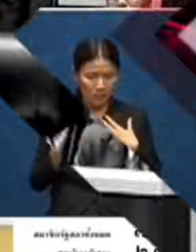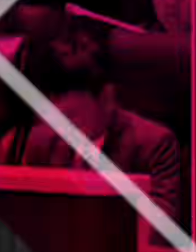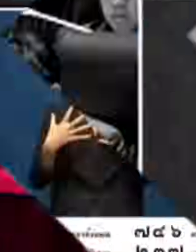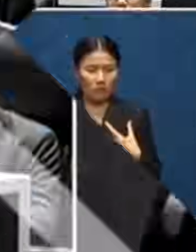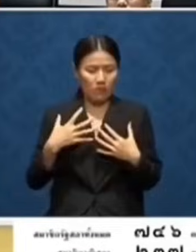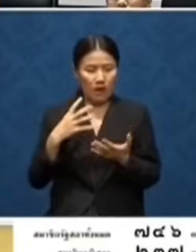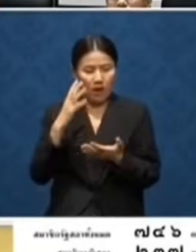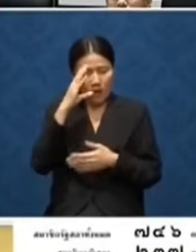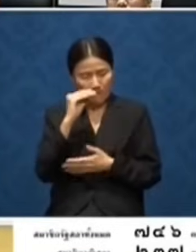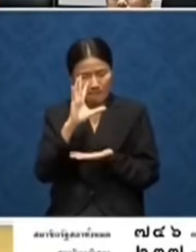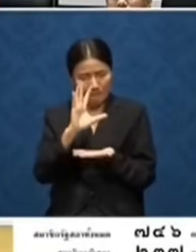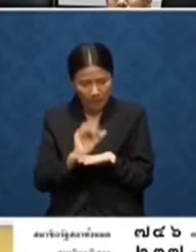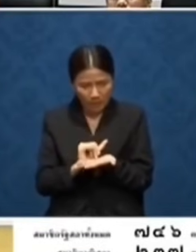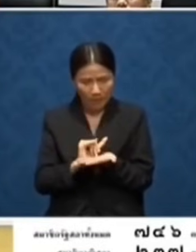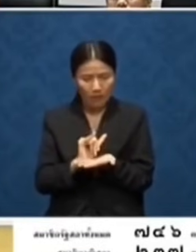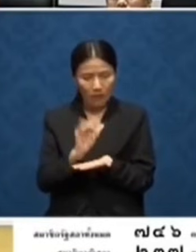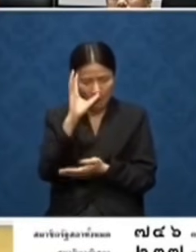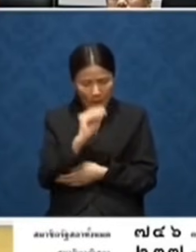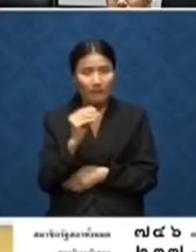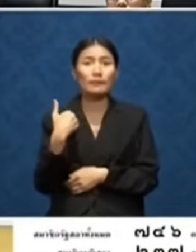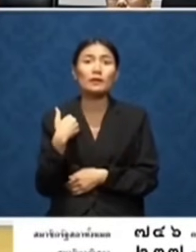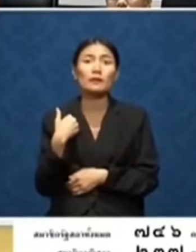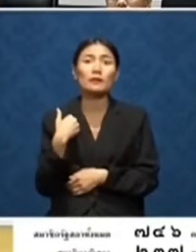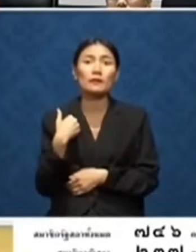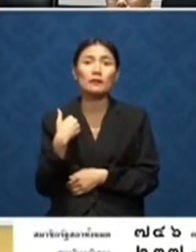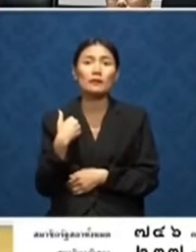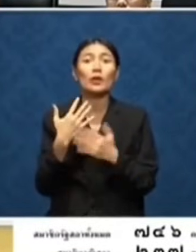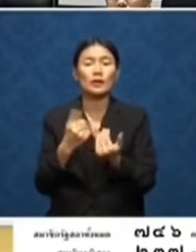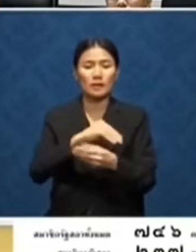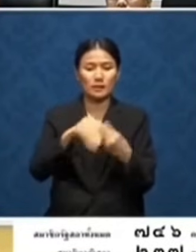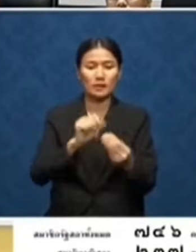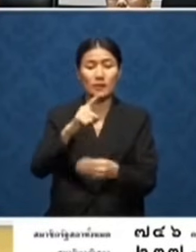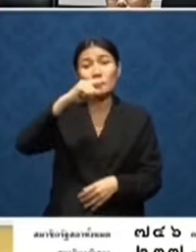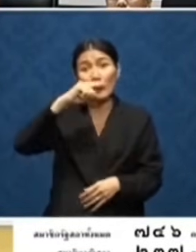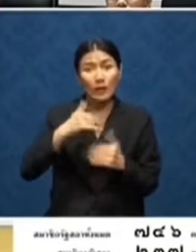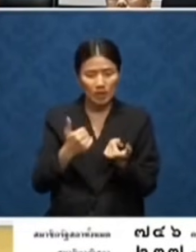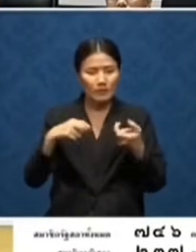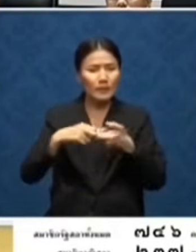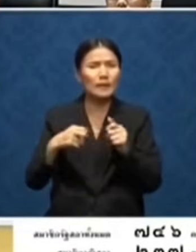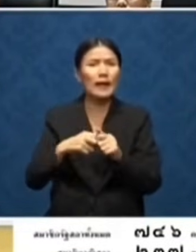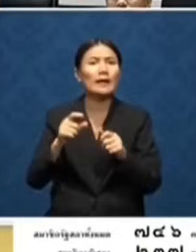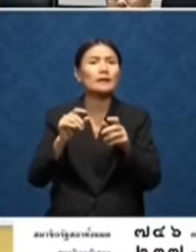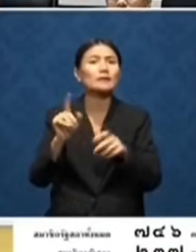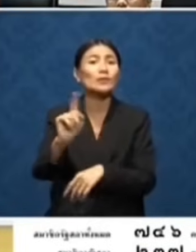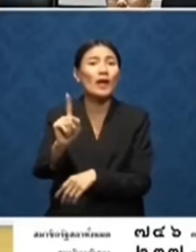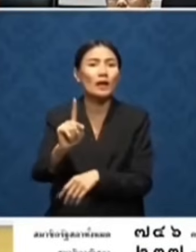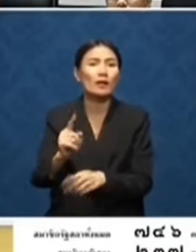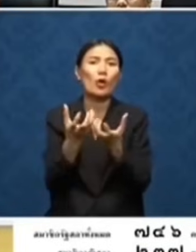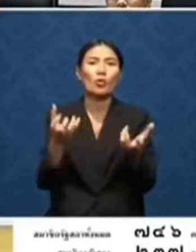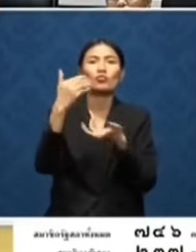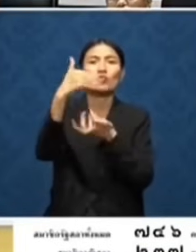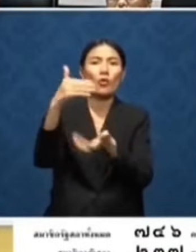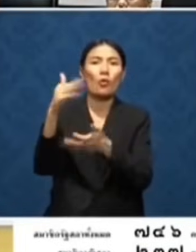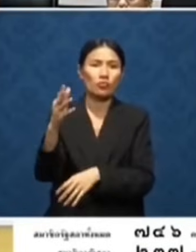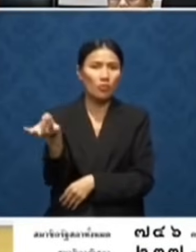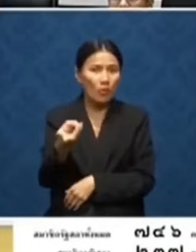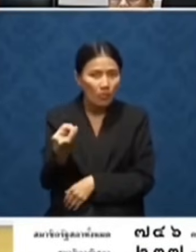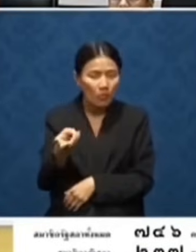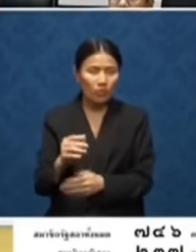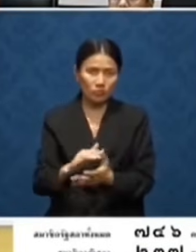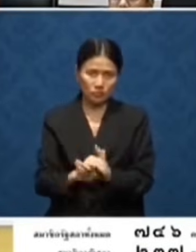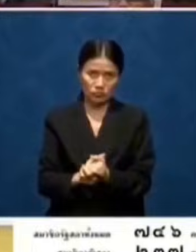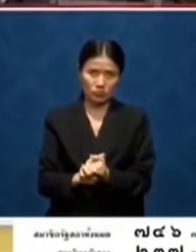ารณะแน่นอนนะครับ เมื่อเห็นชัดเจนครับว่าปัญหาของเศรษฐกิจไทยตอนนี้อยู่ที่การส่งออกผมจะขอพามาดูสาเหตุของปัญหาครับท่าน